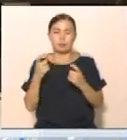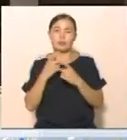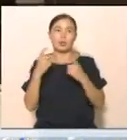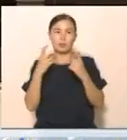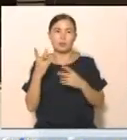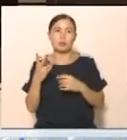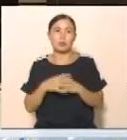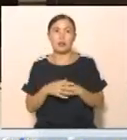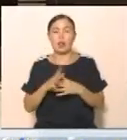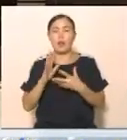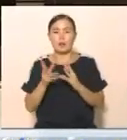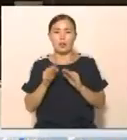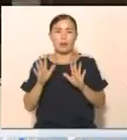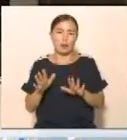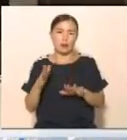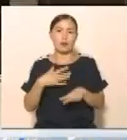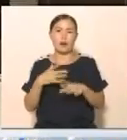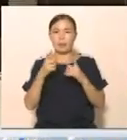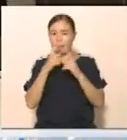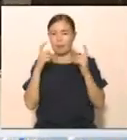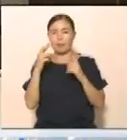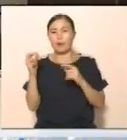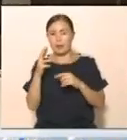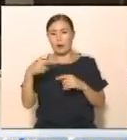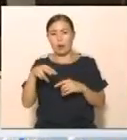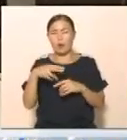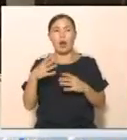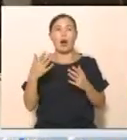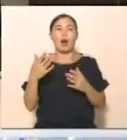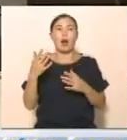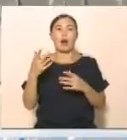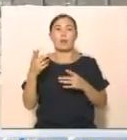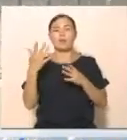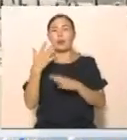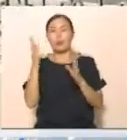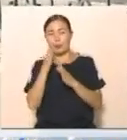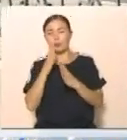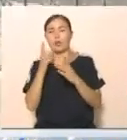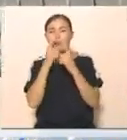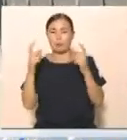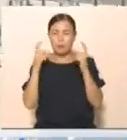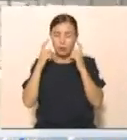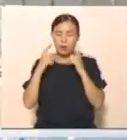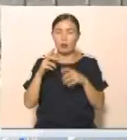в общественных местах я маски одеваю. А так вот, пока передвигаюсь по городу, нет. Личное мнение,